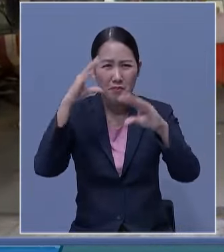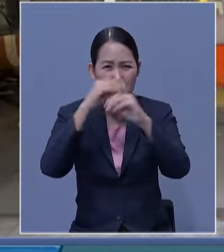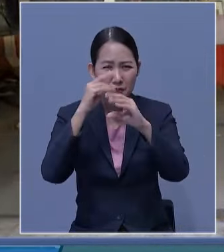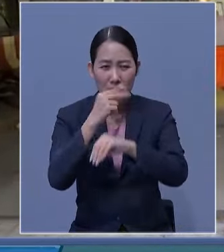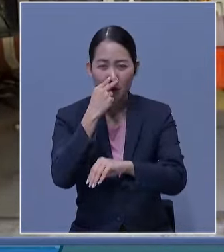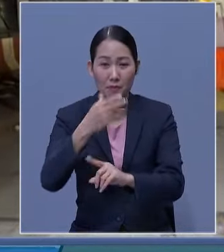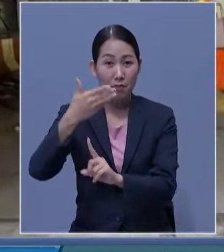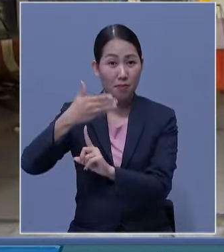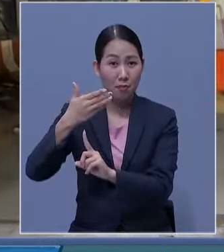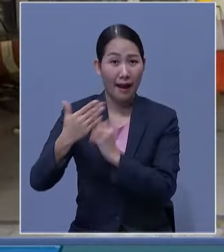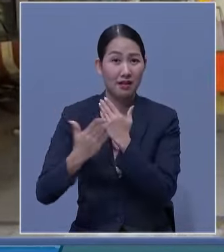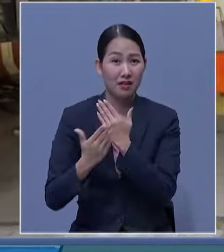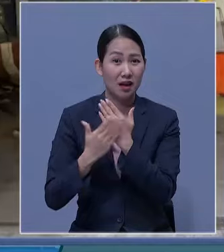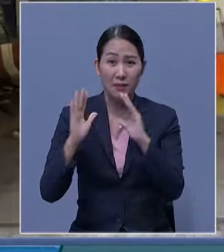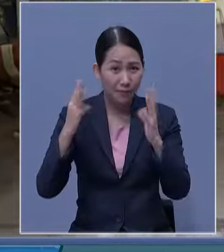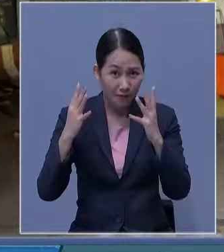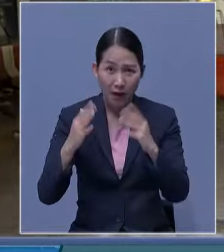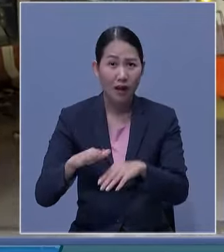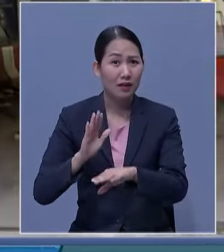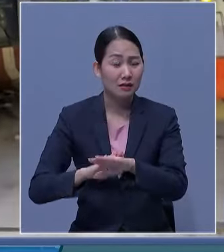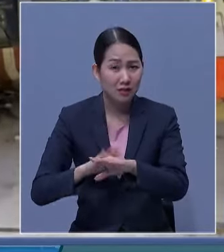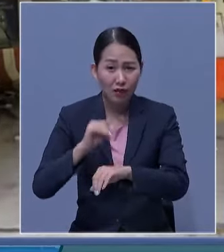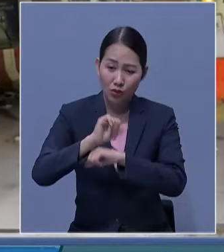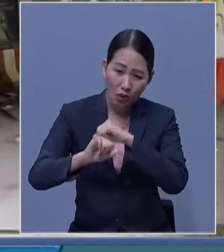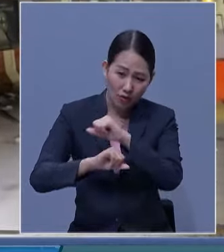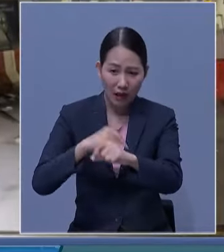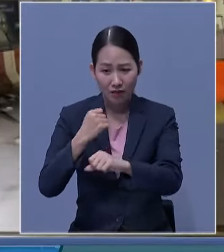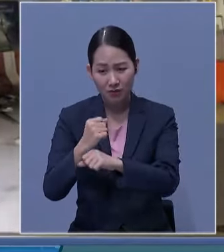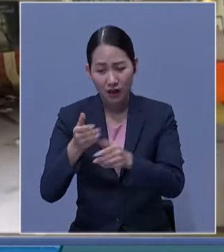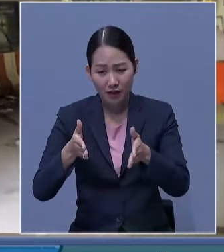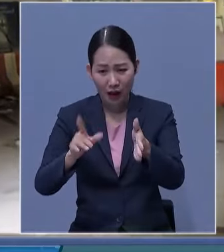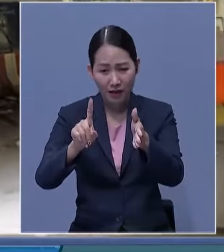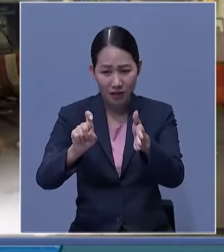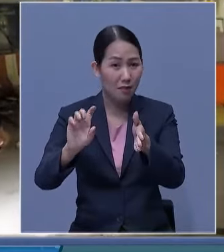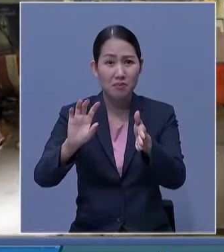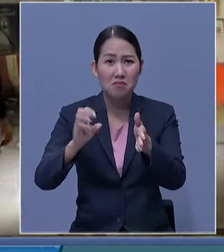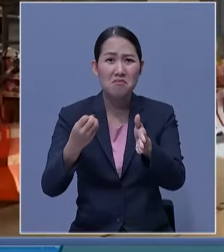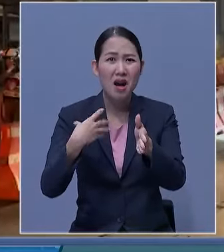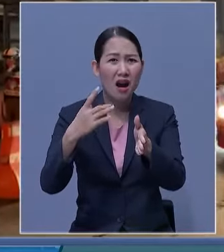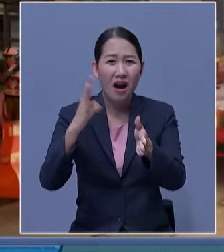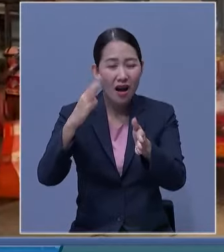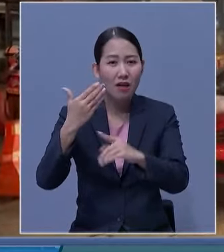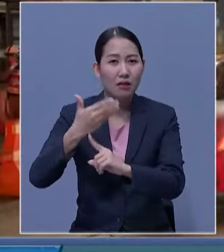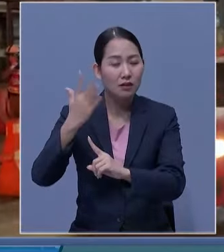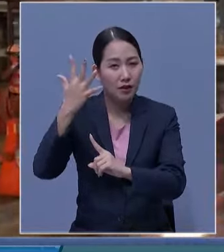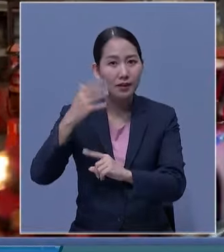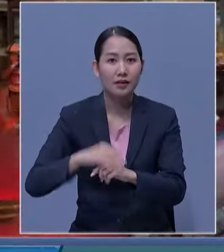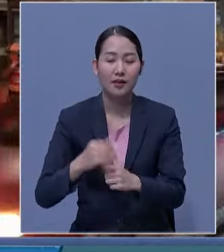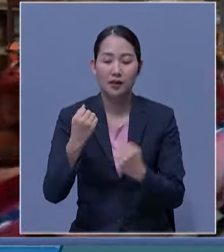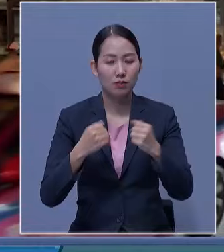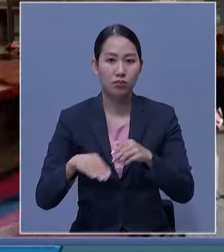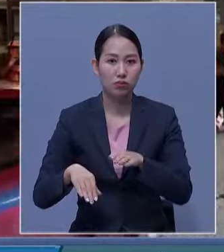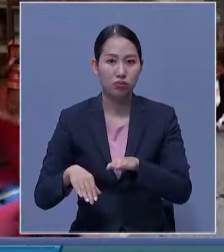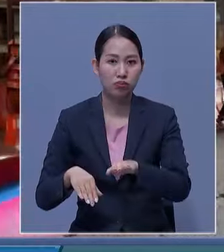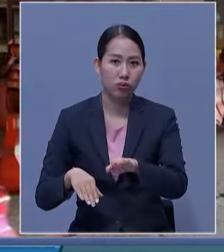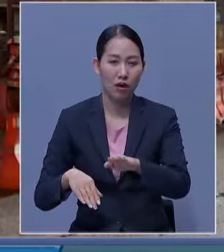ว่าจุดนี้ถนนมักำลงเสียอยกำลงซ้มอยู่เห็นบอกวลอหน้าซ้ายกระแ่กับขอบแ่นปูลซีเมนซึ่งเป็น